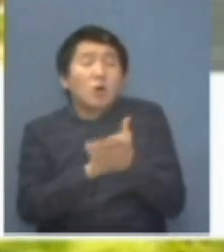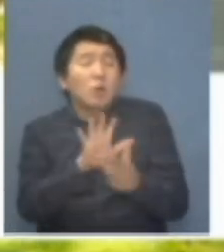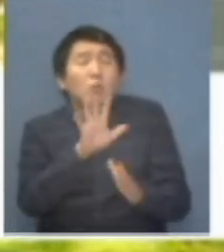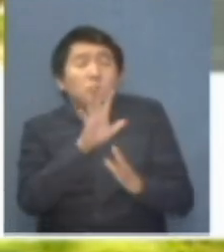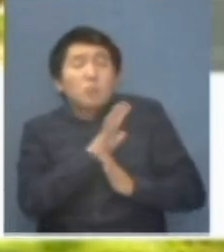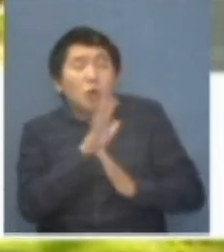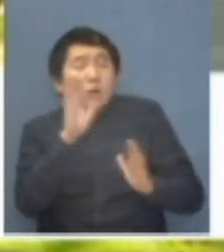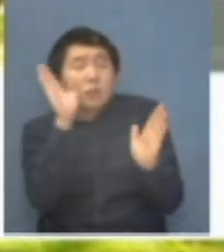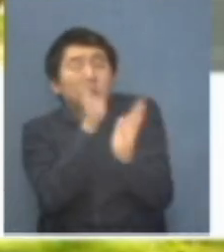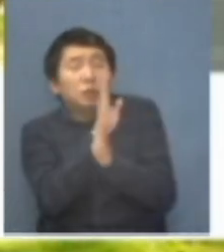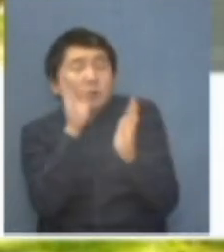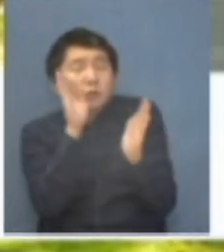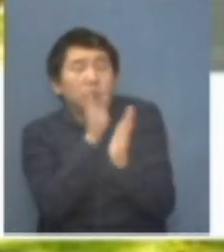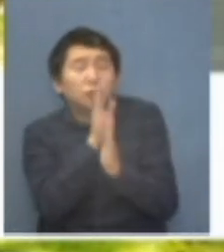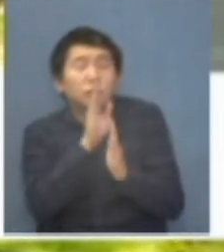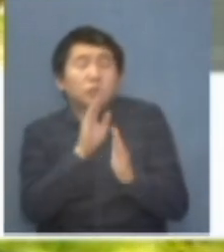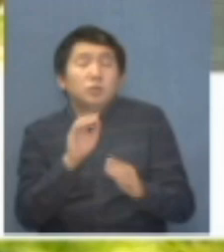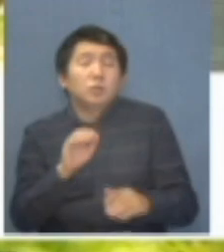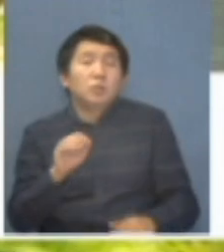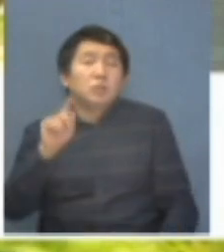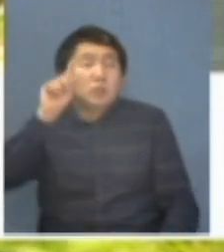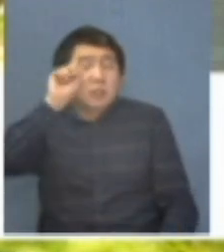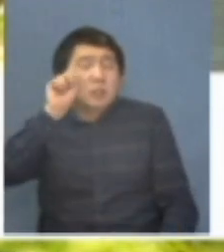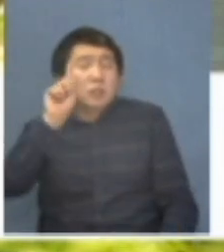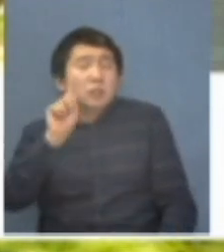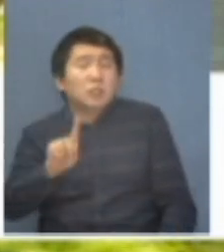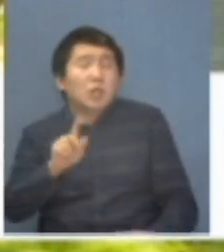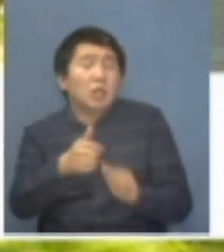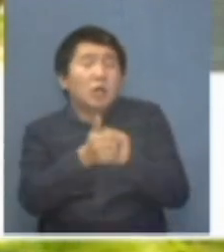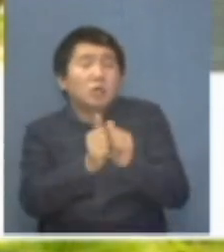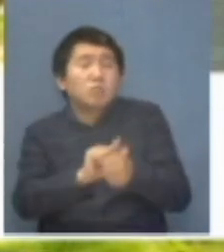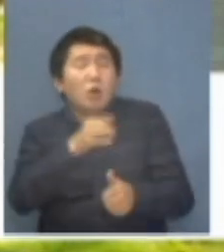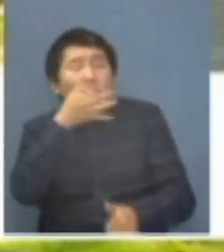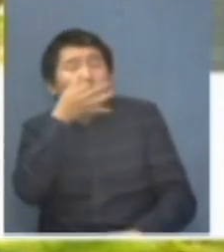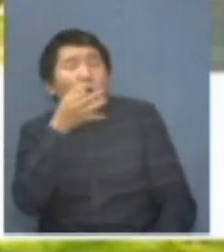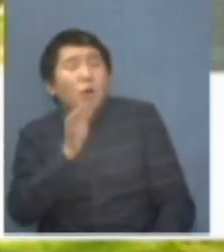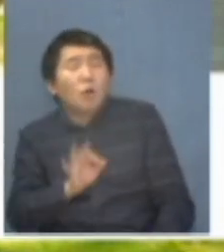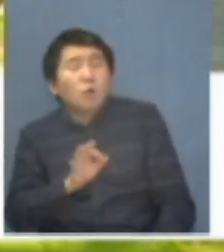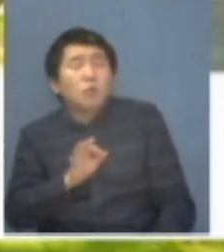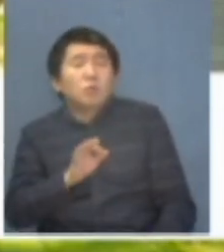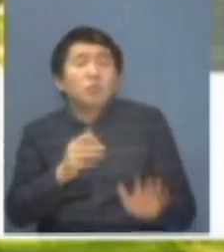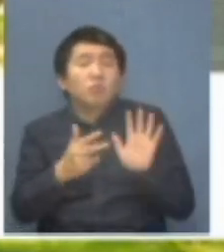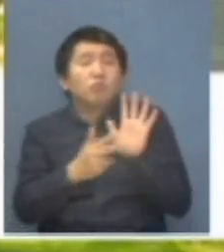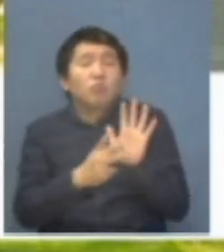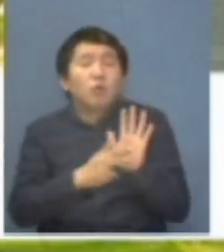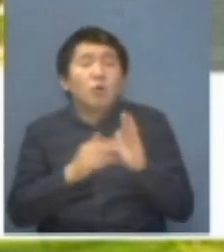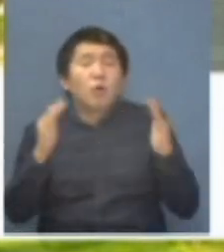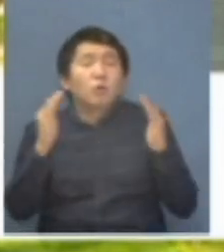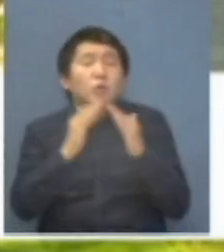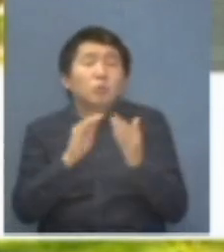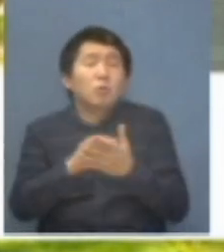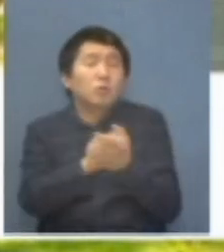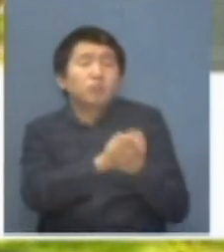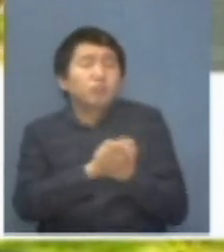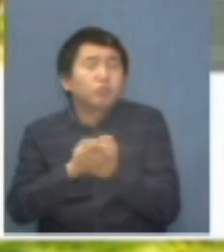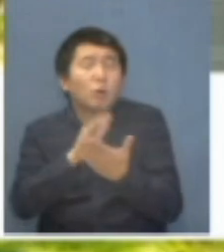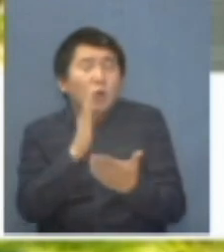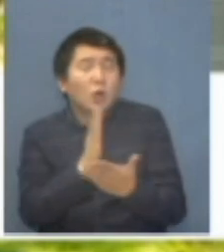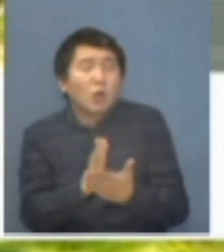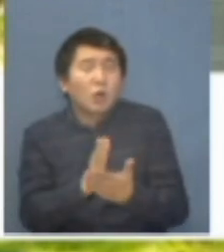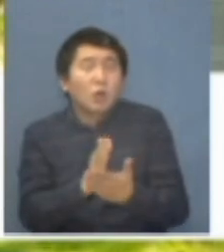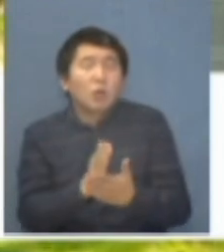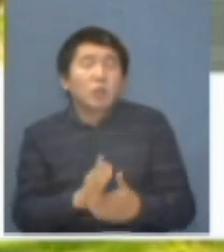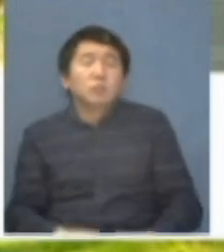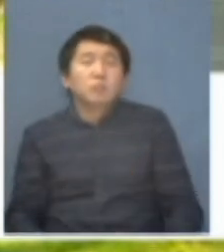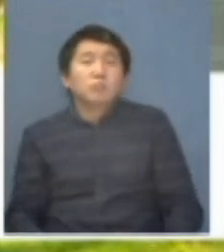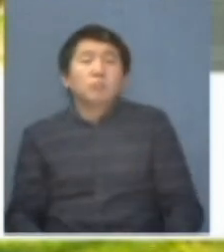края. Участники могут продемонстрировать свои знания, обмениваться опытом. В регионе функционирует 8 томов дружбы. Отмечу, что не каждая область может